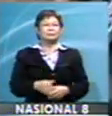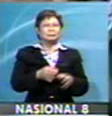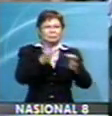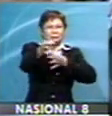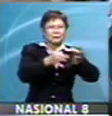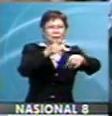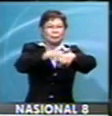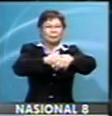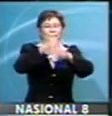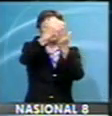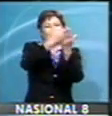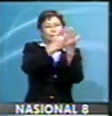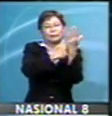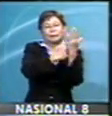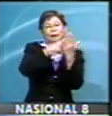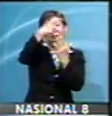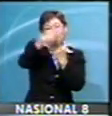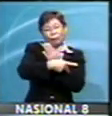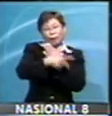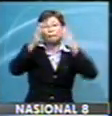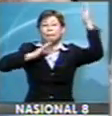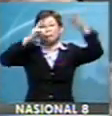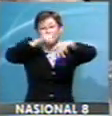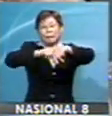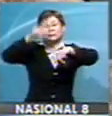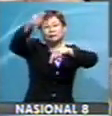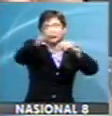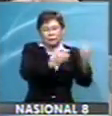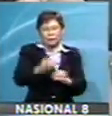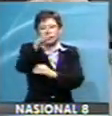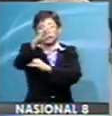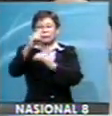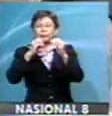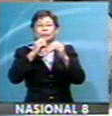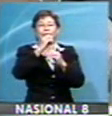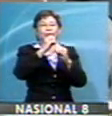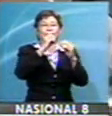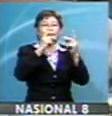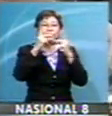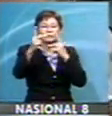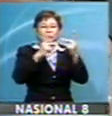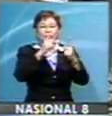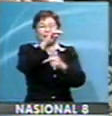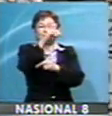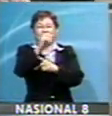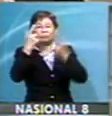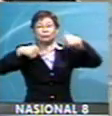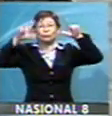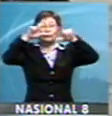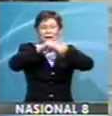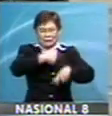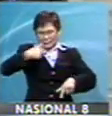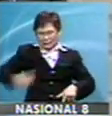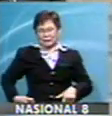menjelaskannya ketika melanarkan program benih Malaysia untuk masa depan anjuran Syarikat komunikasi dan teknologi maklumat ICT terkemuka di